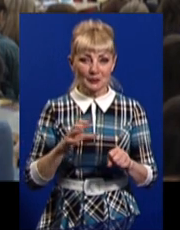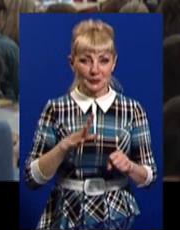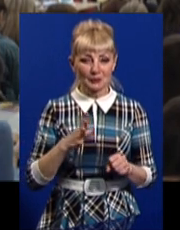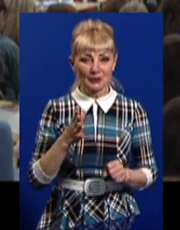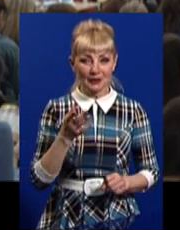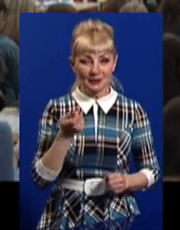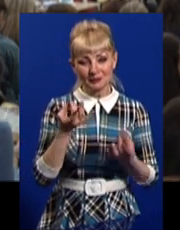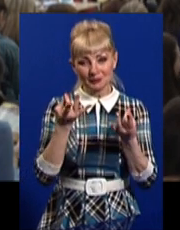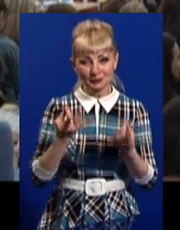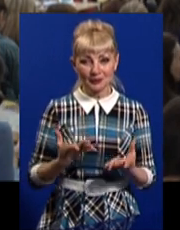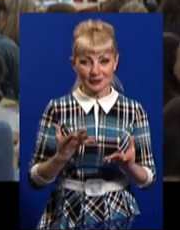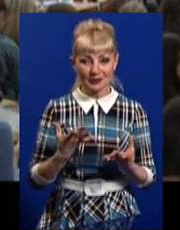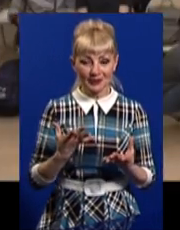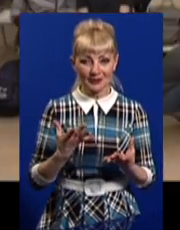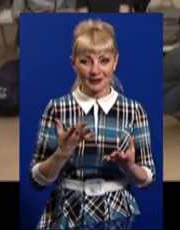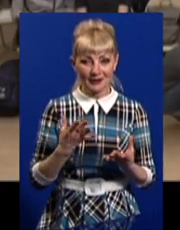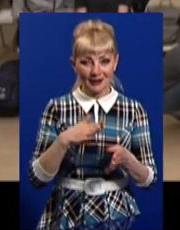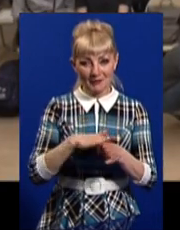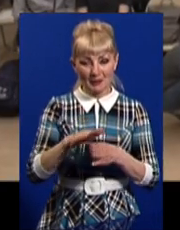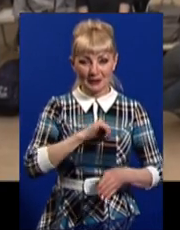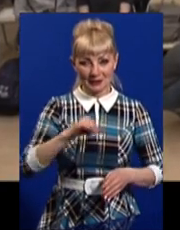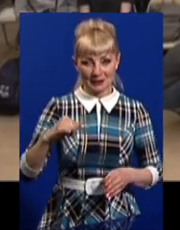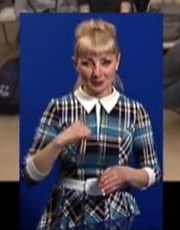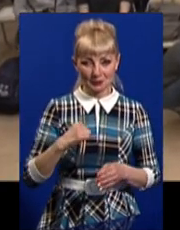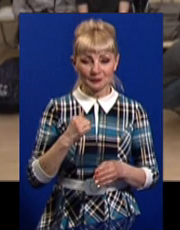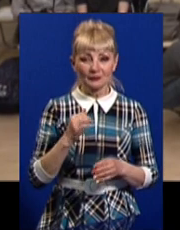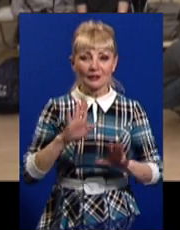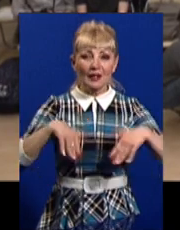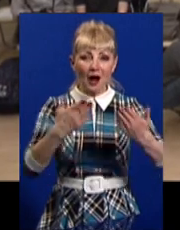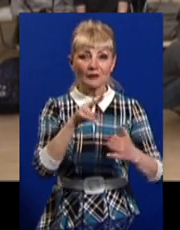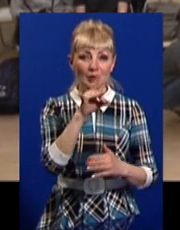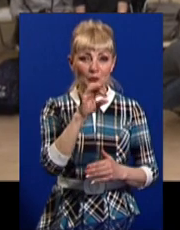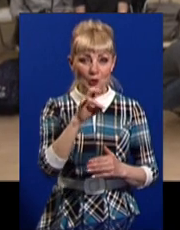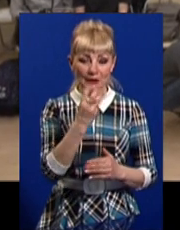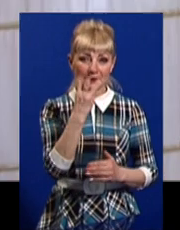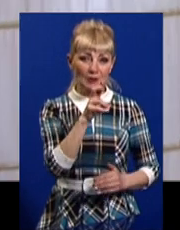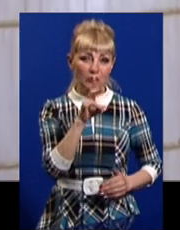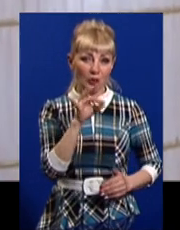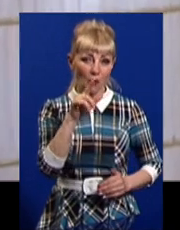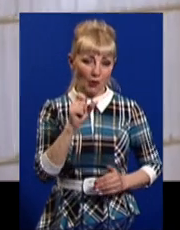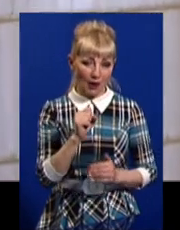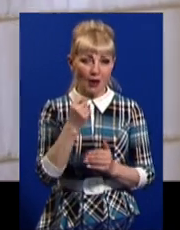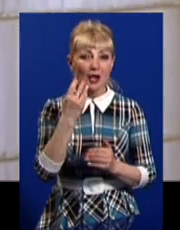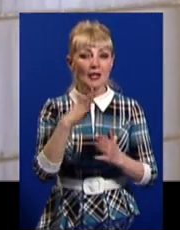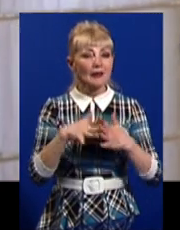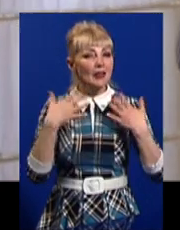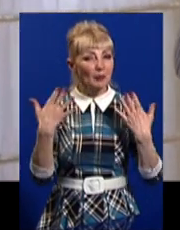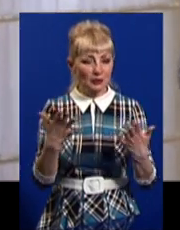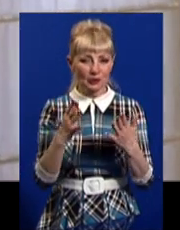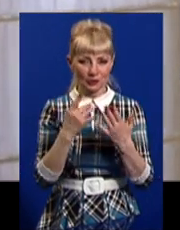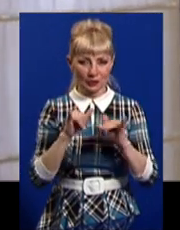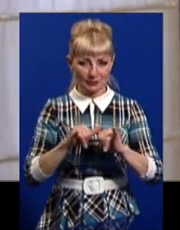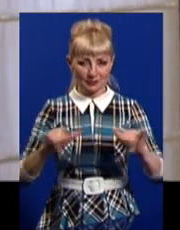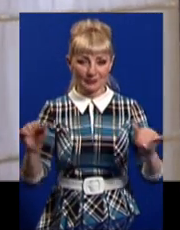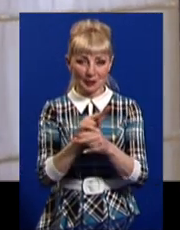зовсім просто справитися самому. Авторка проєкту підготувала три блоки. Розповідає, зібрала найбільш поширені ремонтні